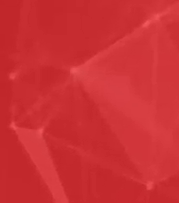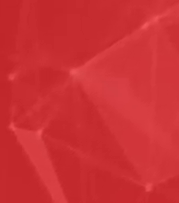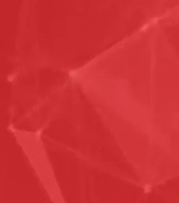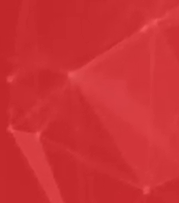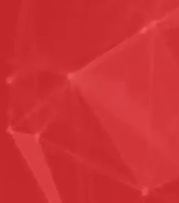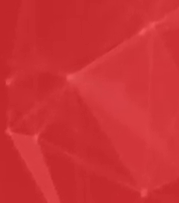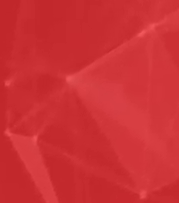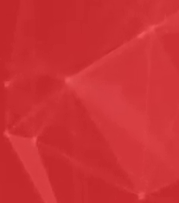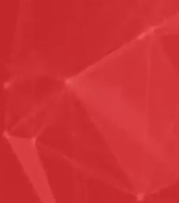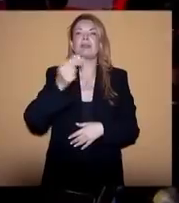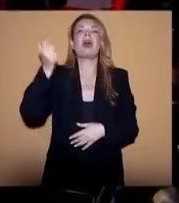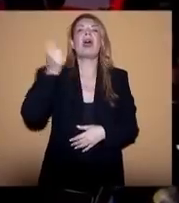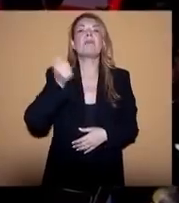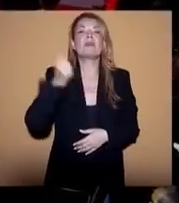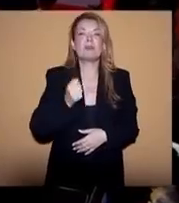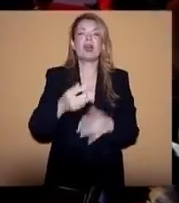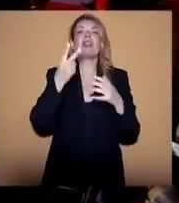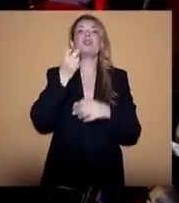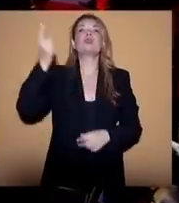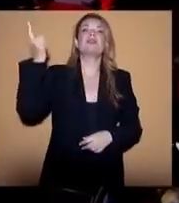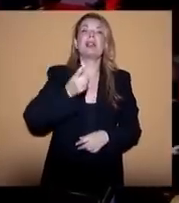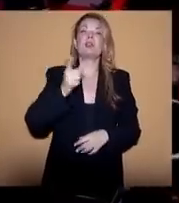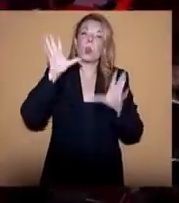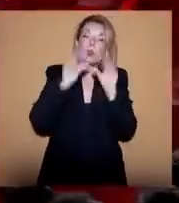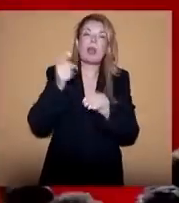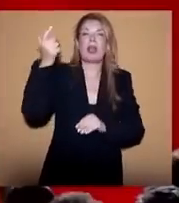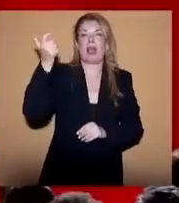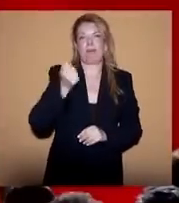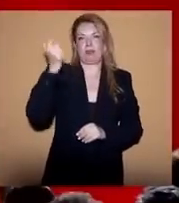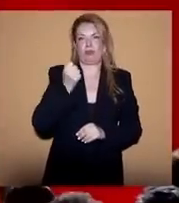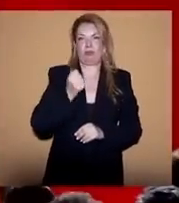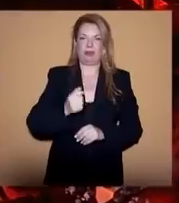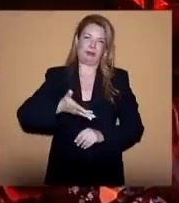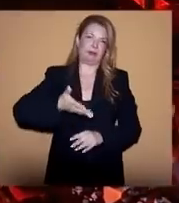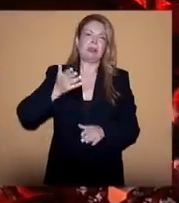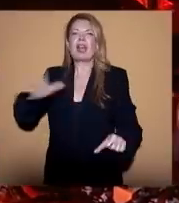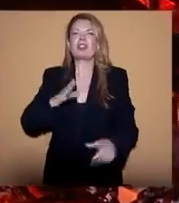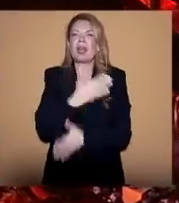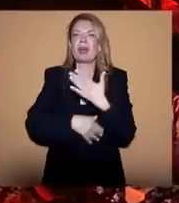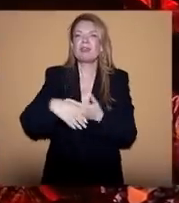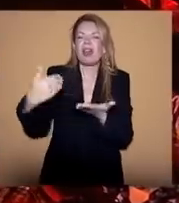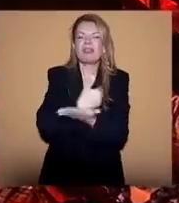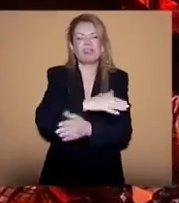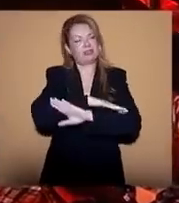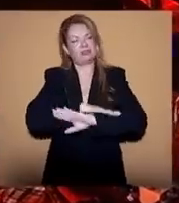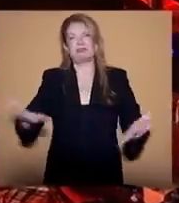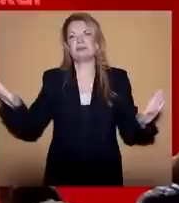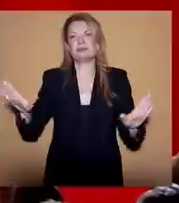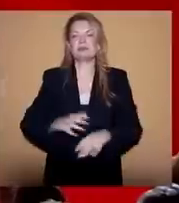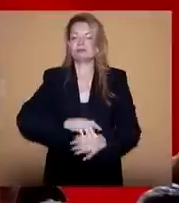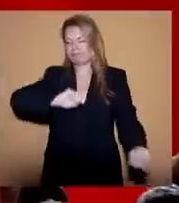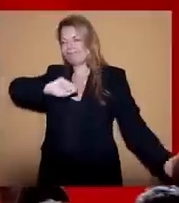τη δαπάνη των επιδομάτων αναπηρίας κατά 20% ανεξαρτήτως ηλικιακών κριτηρίων. Μεταρρυθμίζουμε